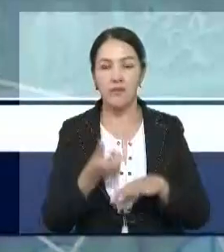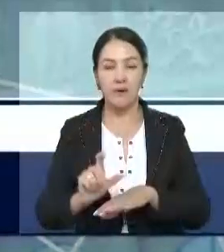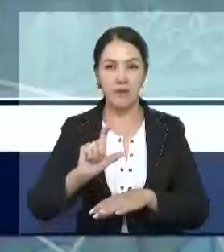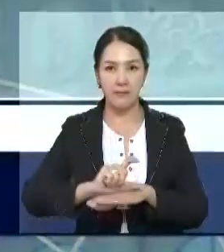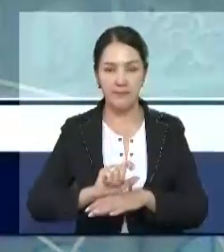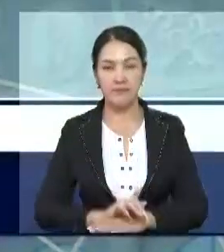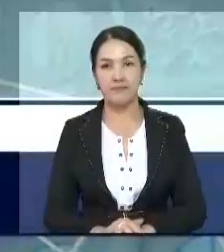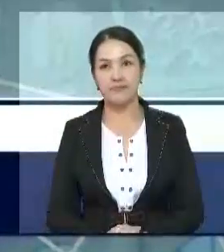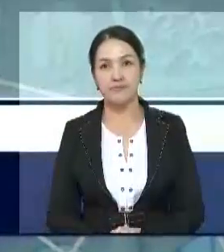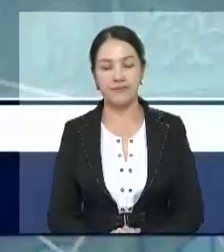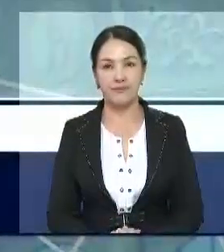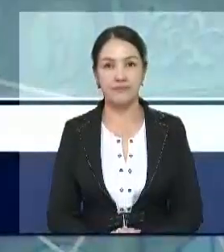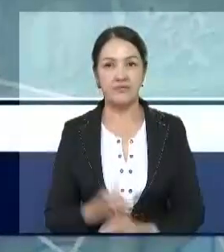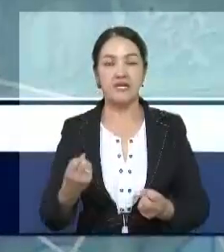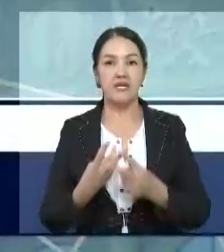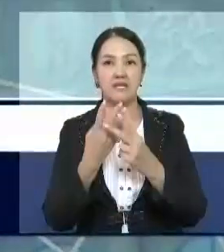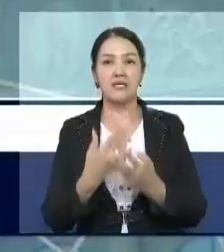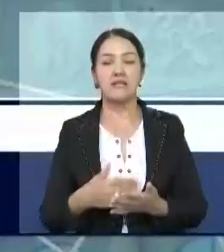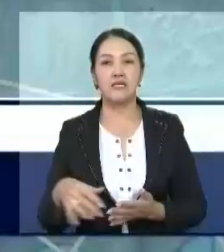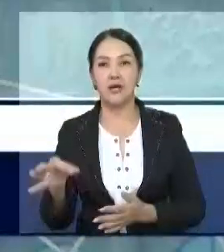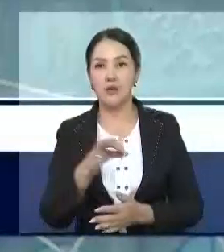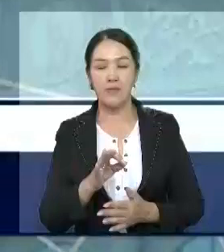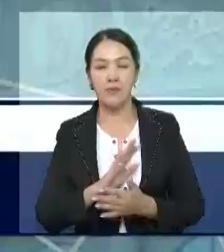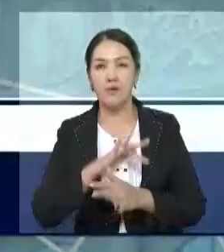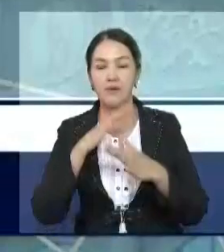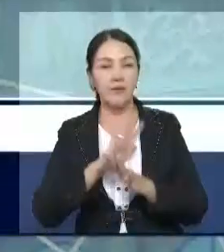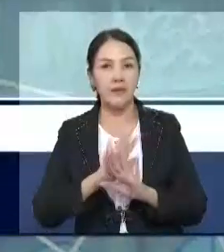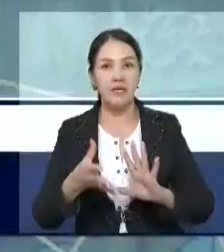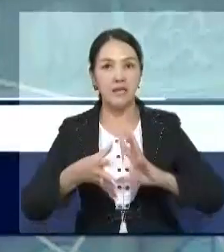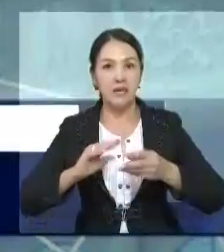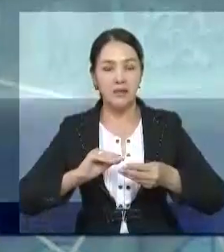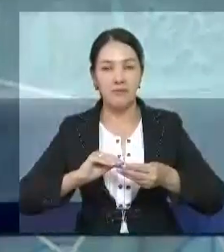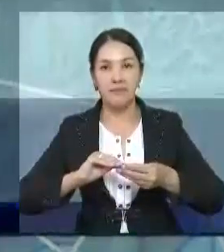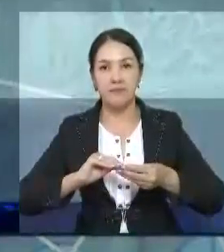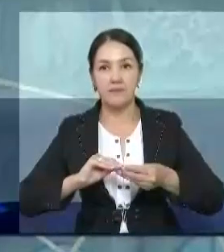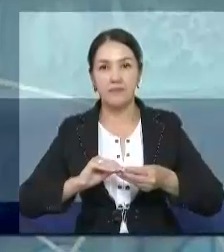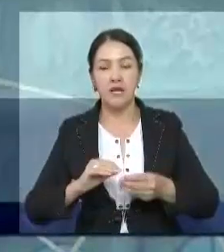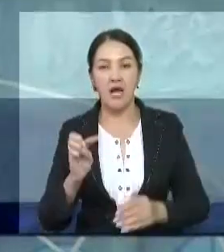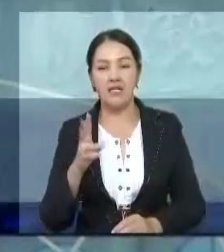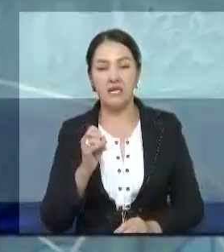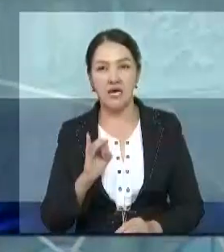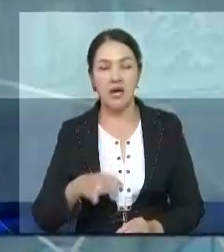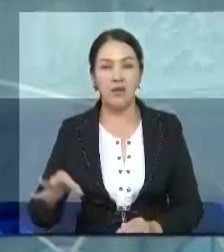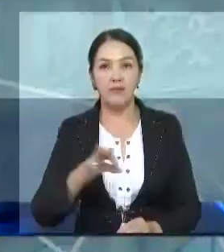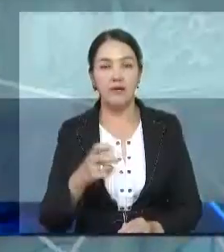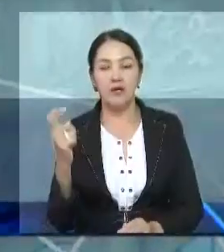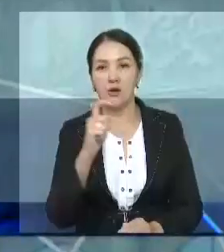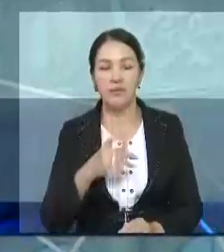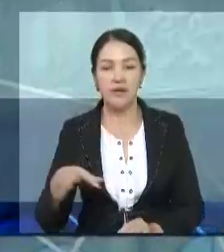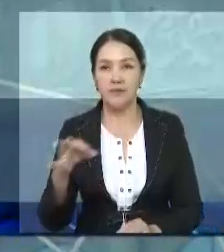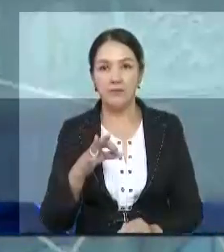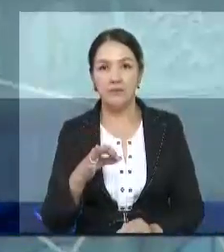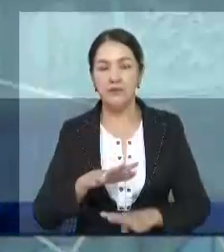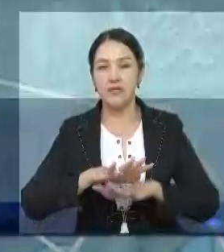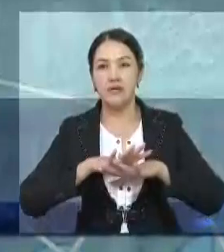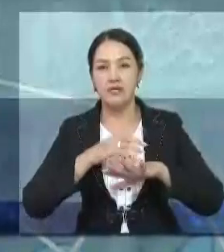Бізде Астана қаласында көбіміз. Жалпы бізде Алға ауданы бар, Хромтау ауданы бар, бірақ ең